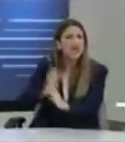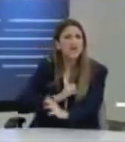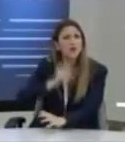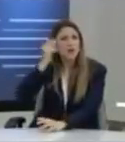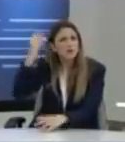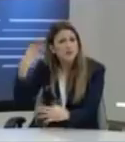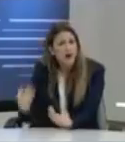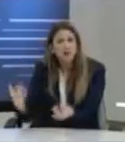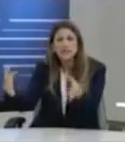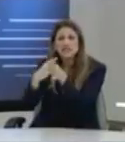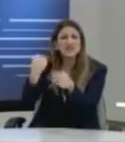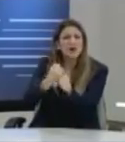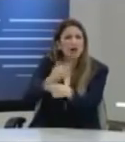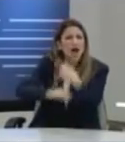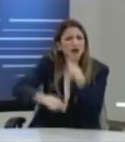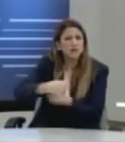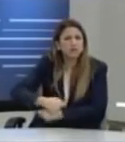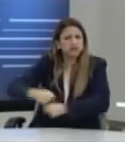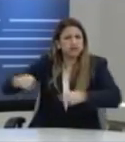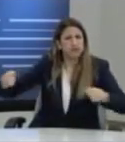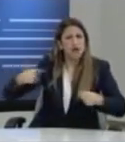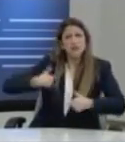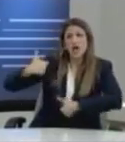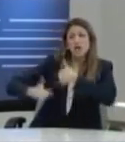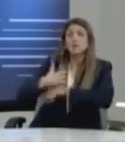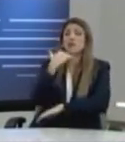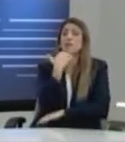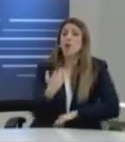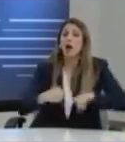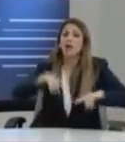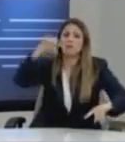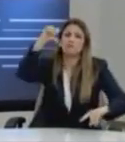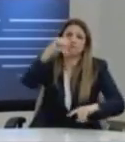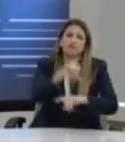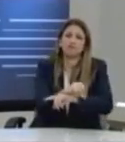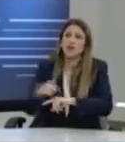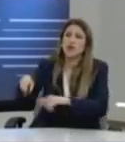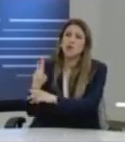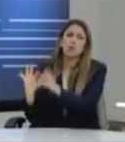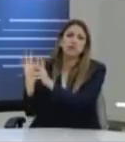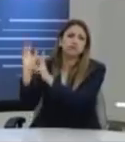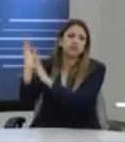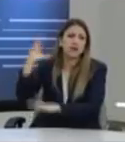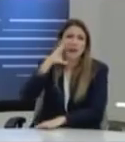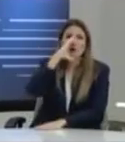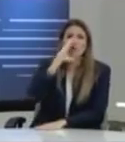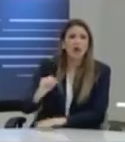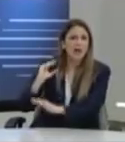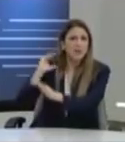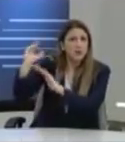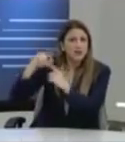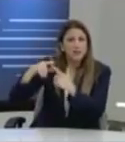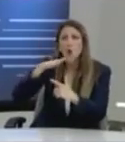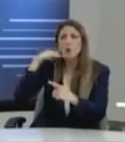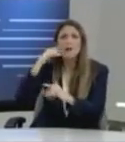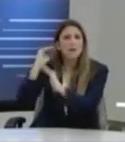δυναμική αγορά ιδιωτικής παιδείας και εσείς δεν επιτρέπετε, ναι, την Κύπρο την προστατεύετε, τη Βουλγαρία την προστατεύετε,